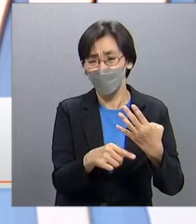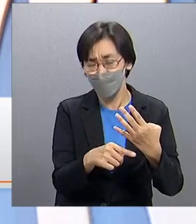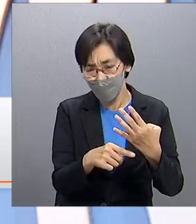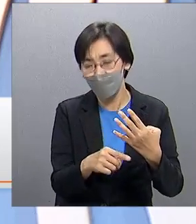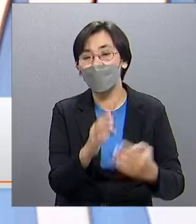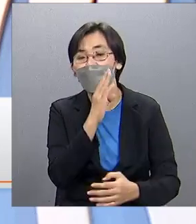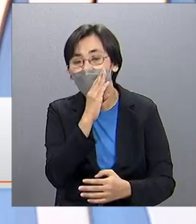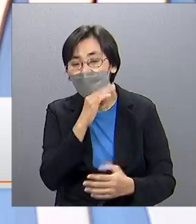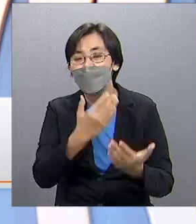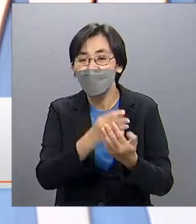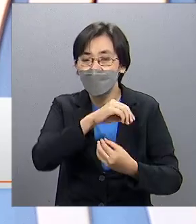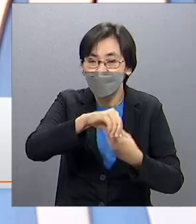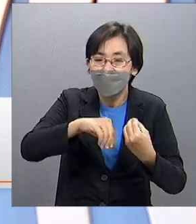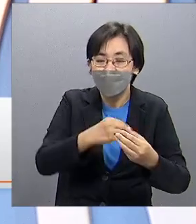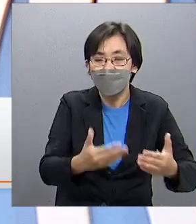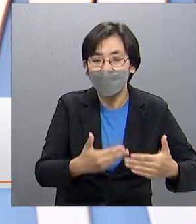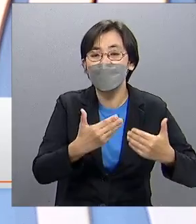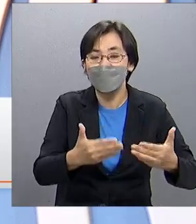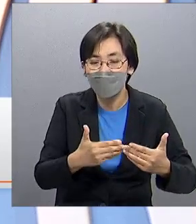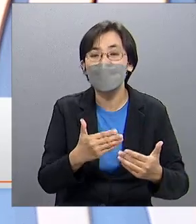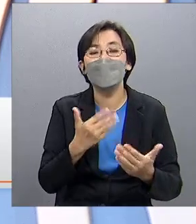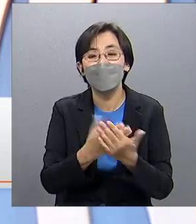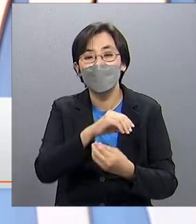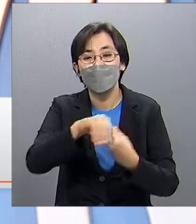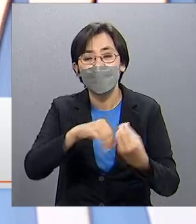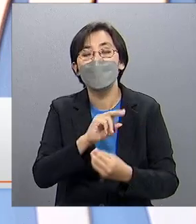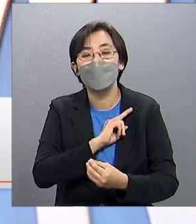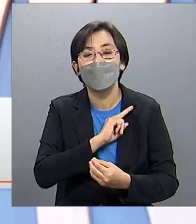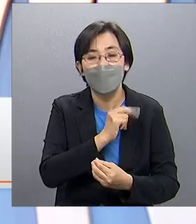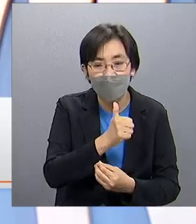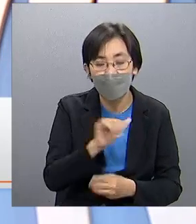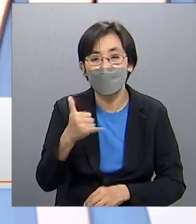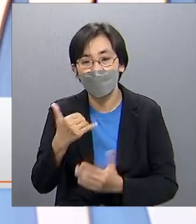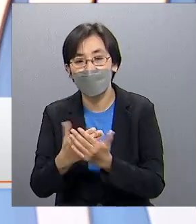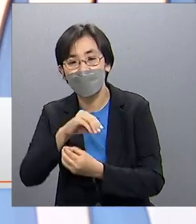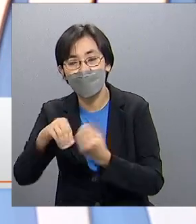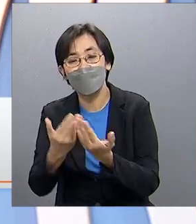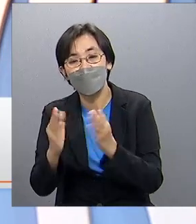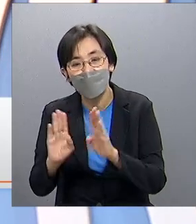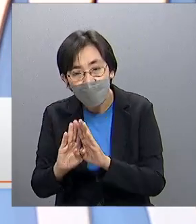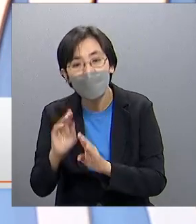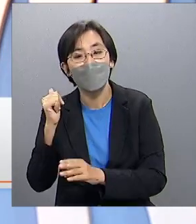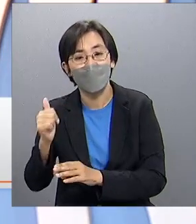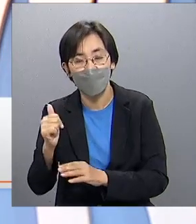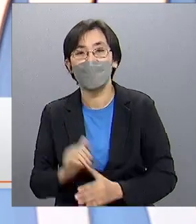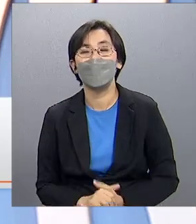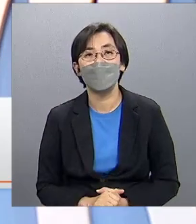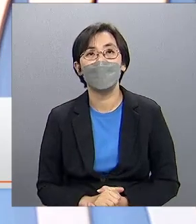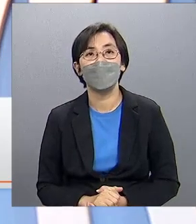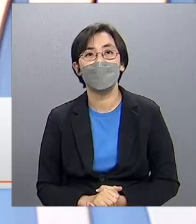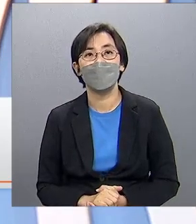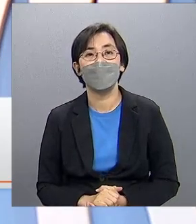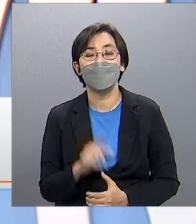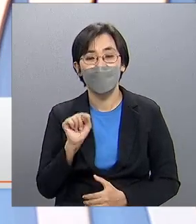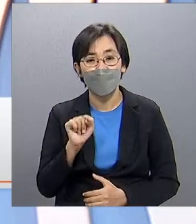ายได้บางคนมีรายได้เลี้ยงตัวเองแต่บางคนถึงขั้นมีรายได้เลี้ยงครอบครัวกันเลยทีเดียวนะคะและนอกจากนี้นะคะยังเป็นการสร้าง